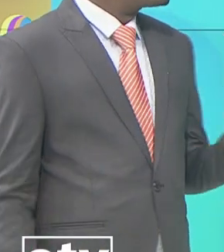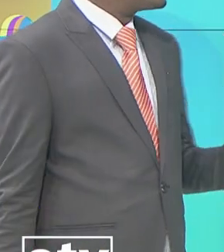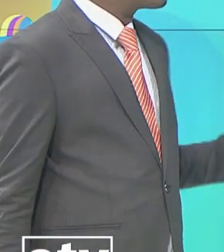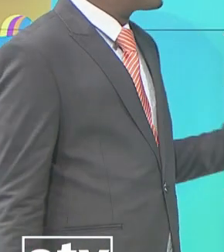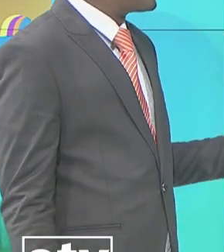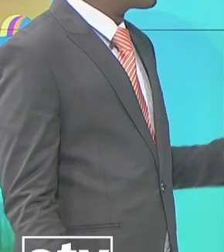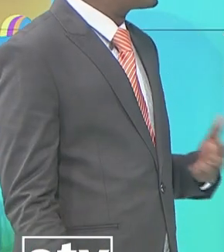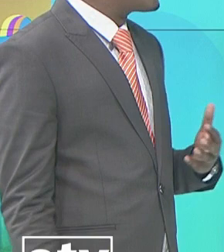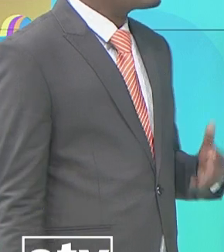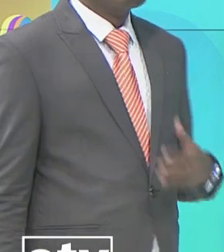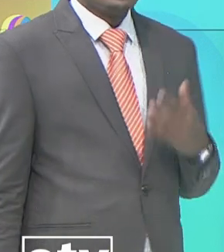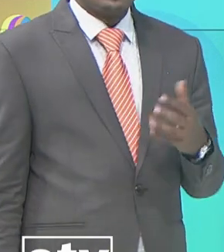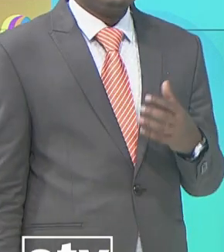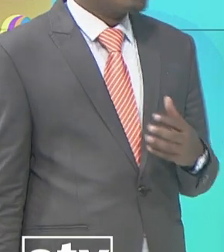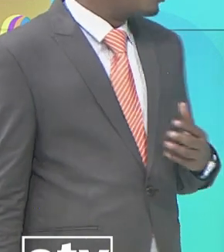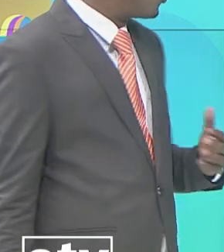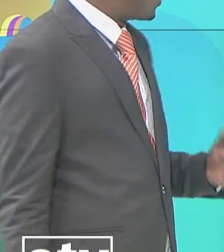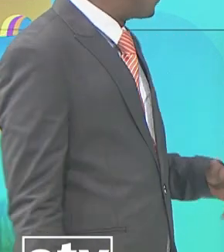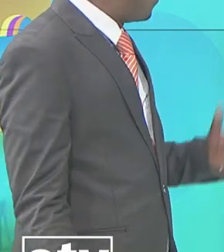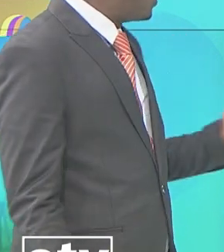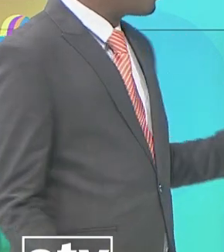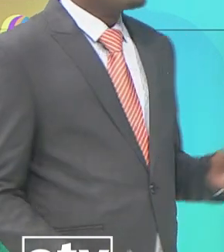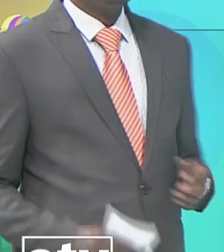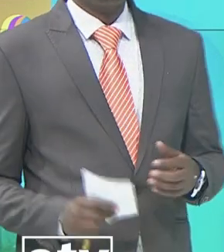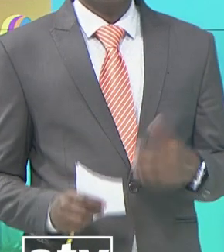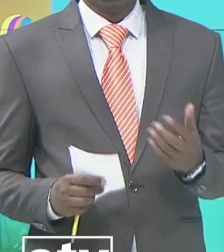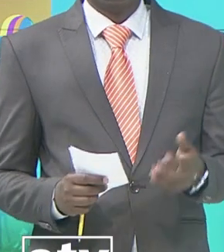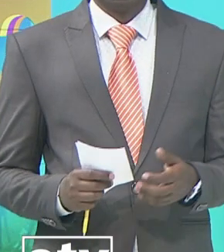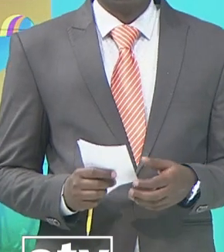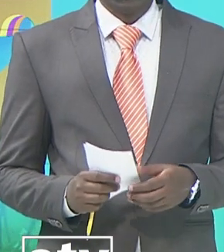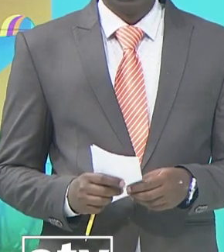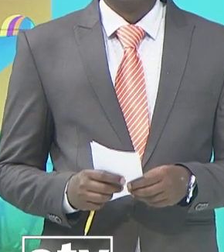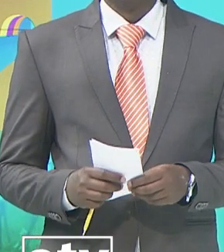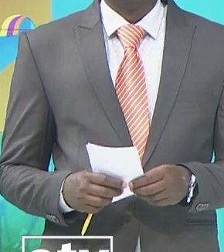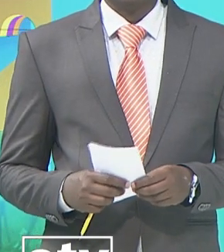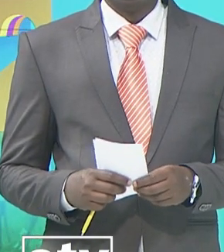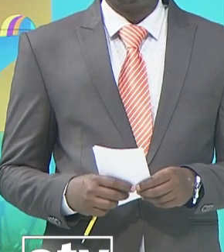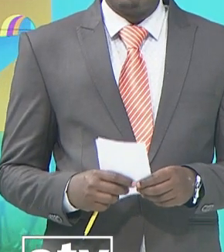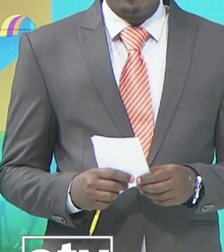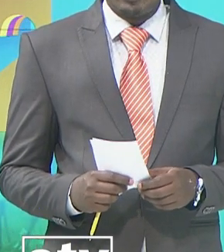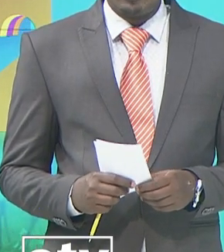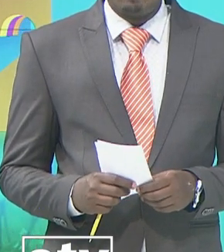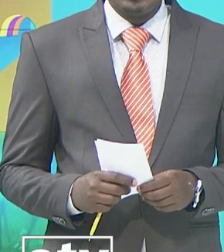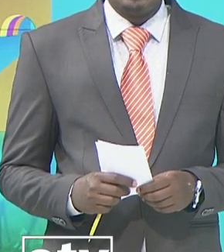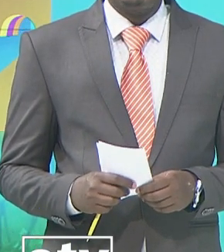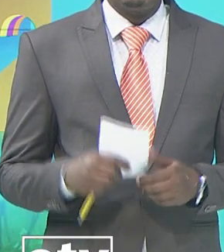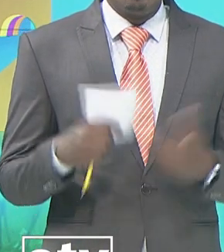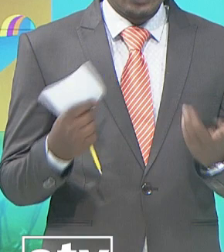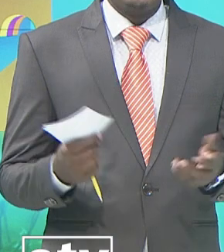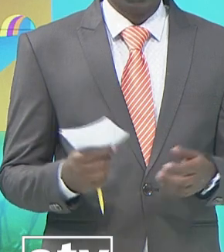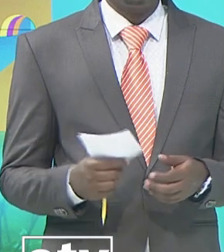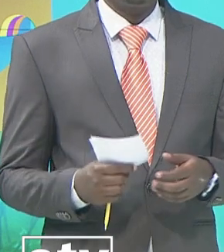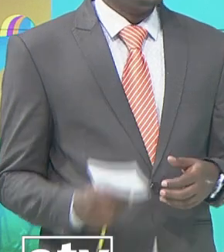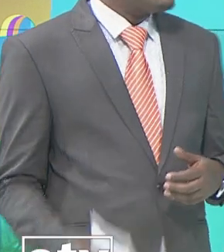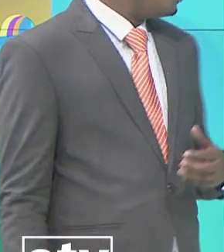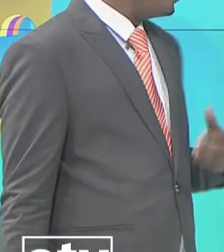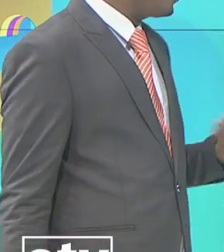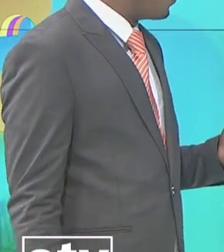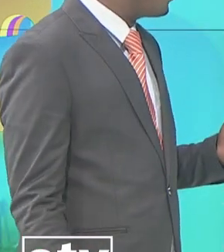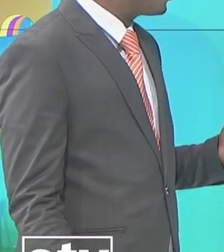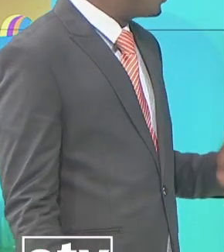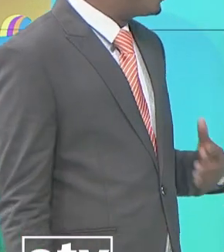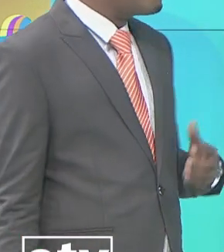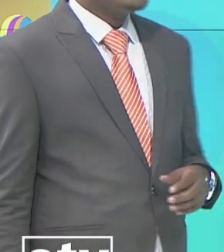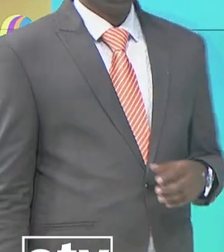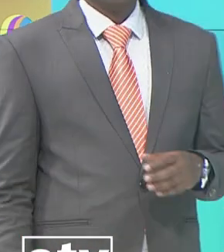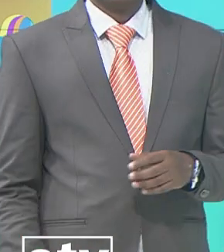መሆን፣ በተለይም ከምርት አቅርቦት ጋር ተያይዞ ያጋጠሙ ችግሮች ናቸው። ሁለተኛው ህገወጥ ንግዱም የውጭ ምንዛሬ በሚፈለገው መልክ እንዳይገኝ